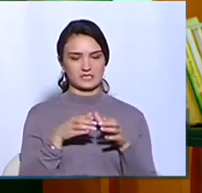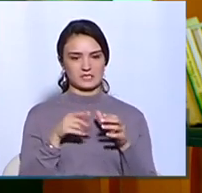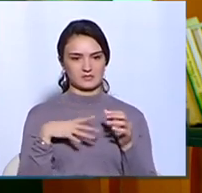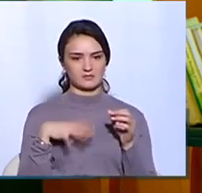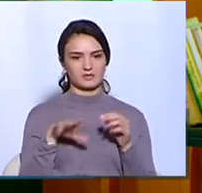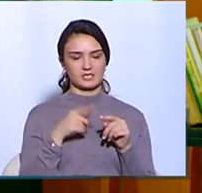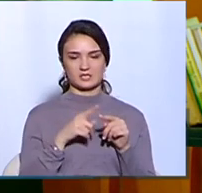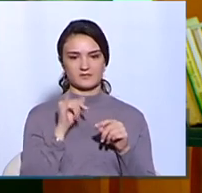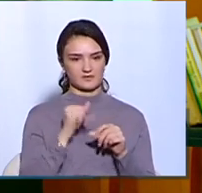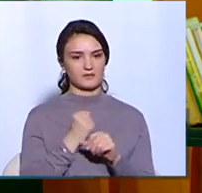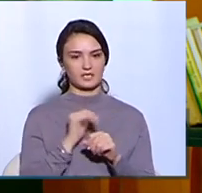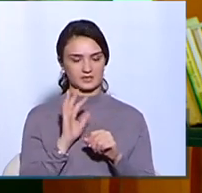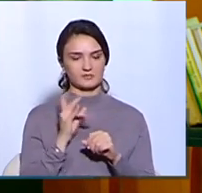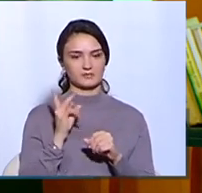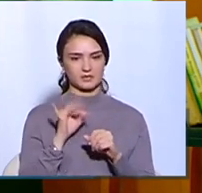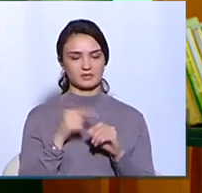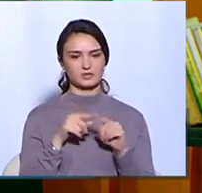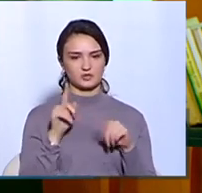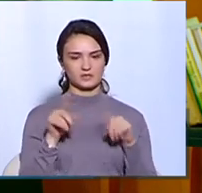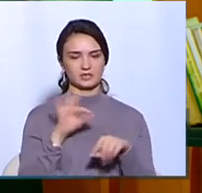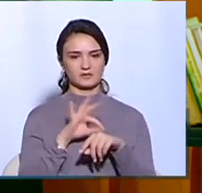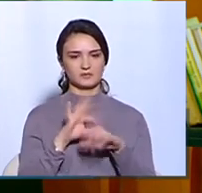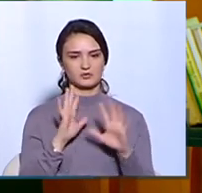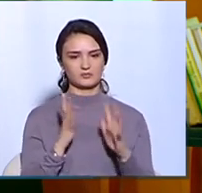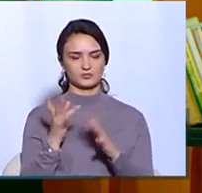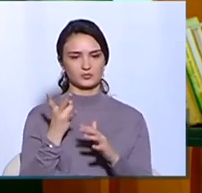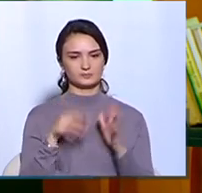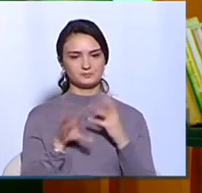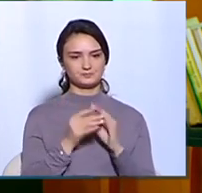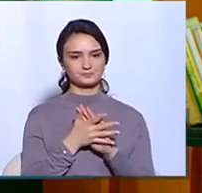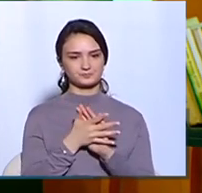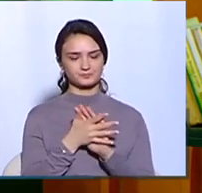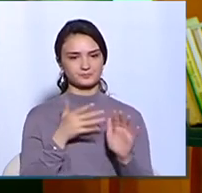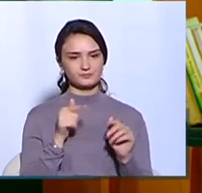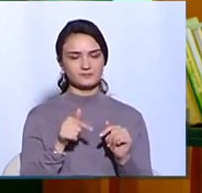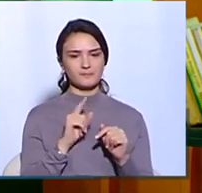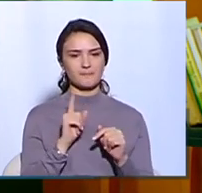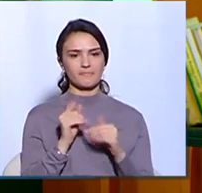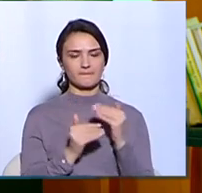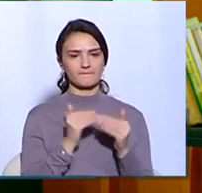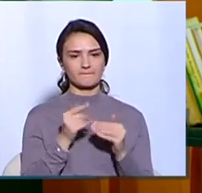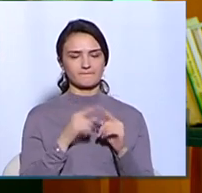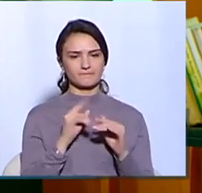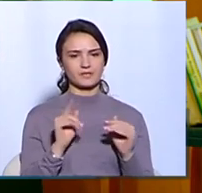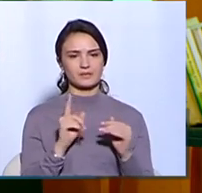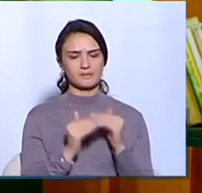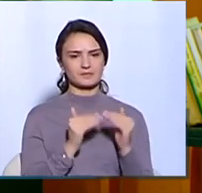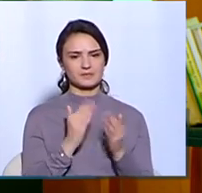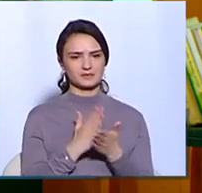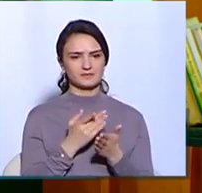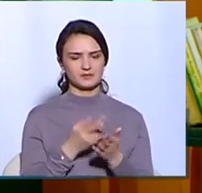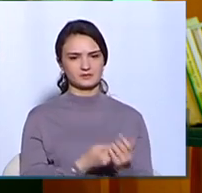ასეთი ფუფუნება არ გვაქვს, ამიტომ იშვიათი დაავადებების შემთხვევაში უნდა გავითვალისწინოთ პერსპექტივა. აი ამ ბავშვებს როგორი პერსპექტივა